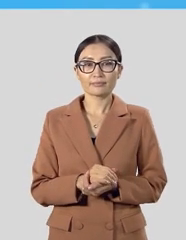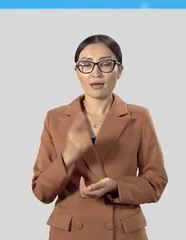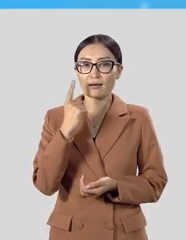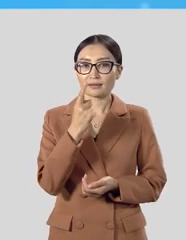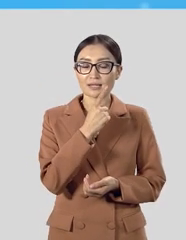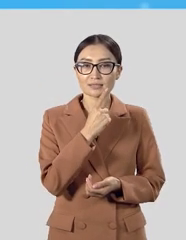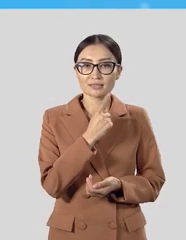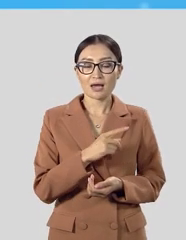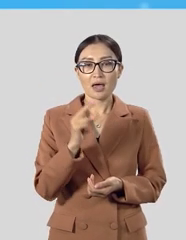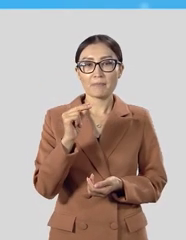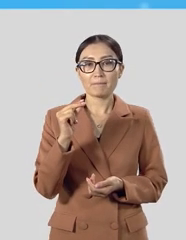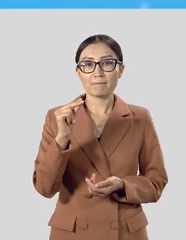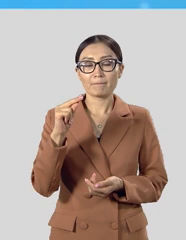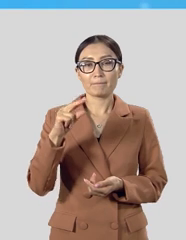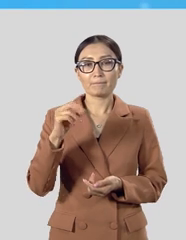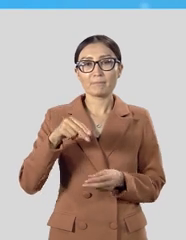Глаза песочной осы.